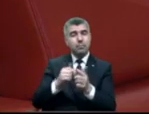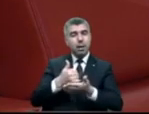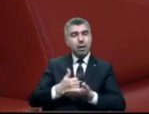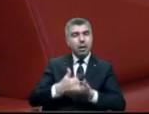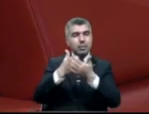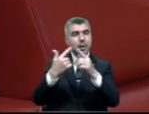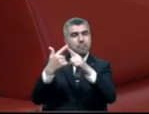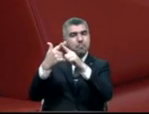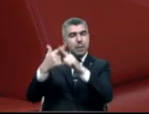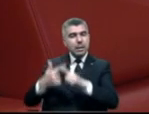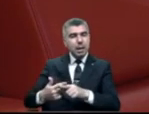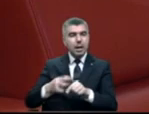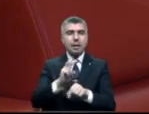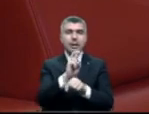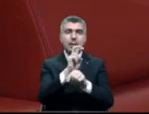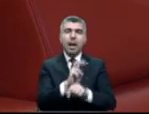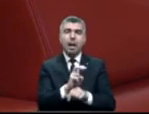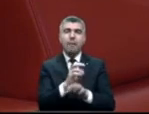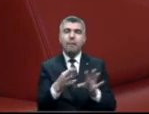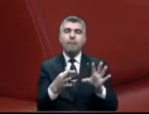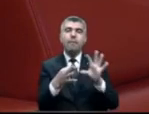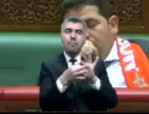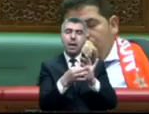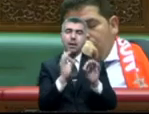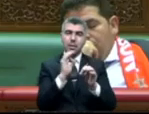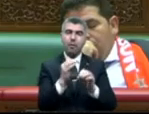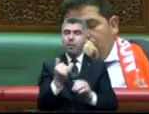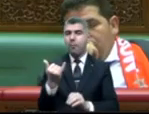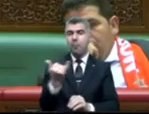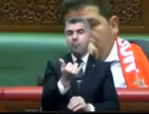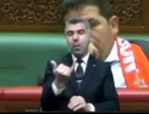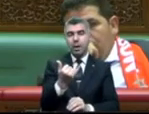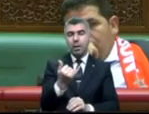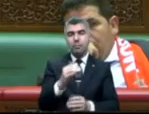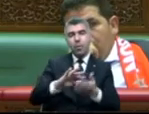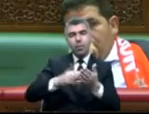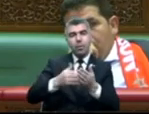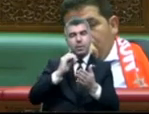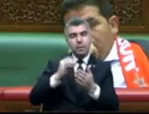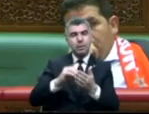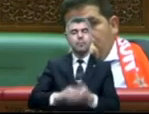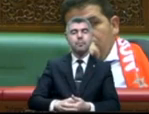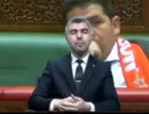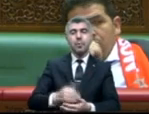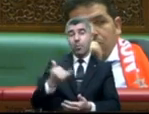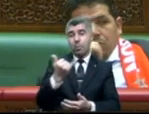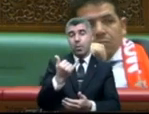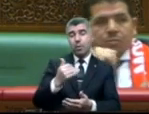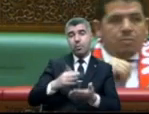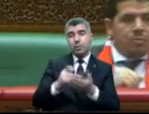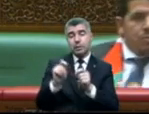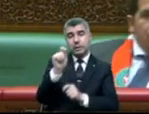التمويل وخاصة القروض البنكية سيشكلان قاعدة أساسية لتنزيل هذا الثالوث لأنه الحل